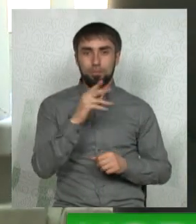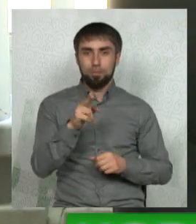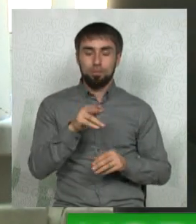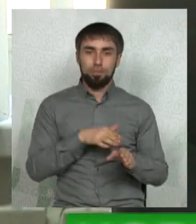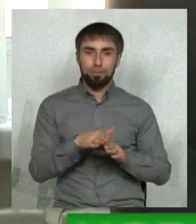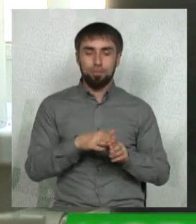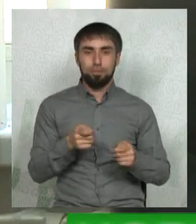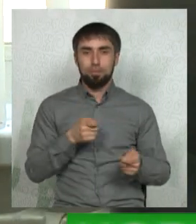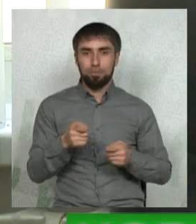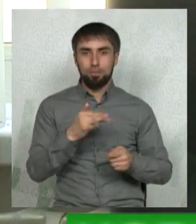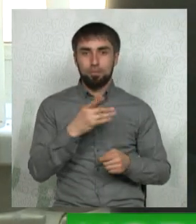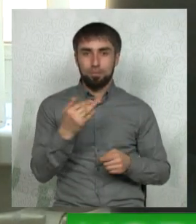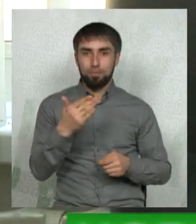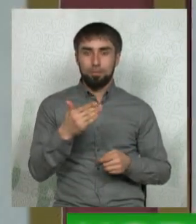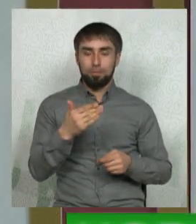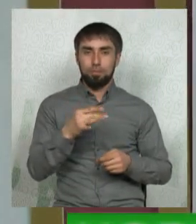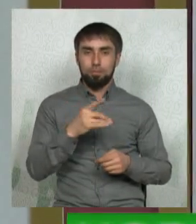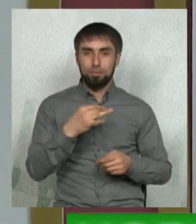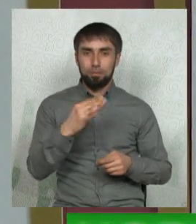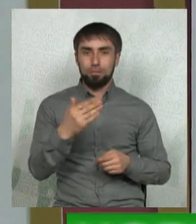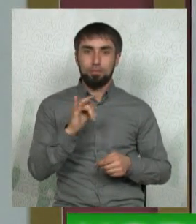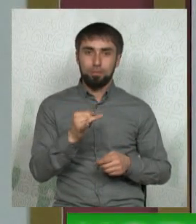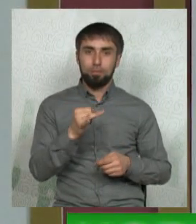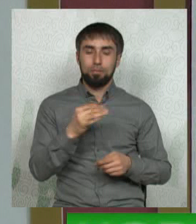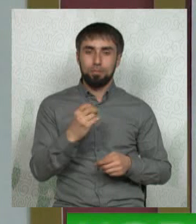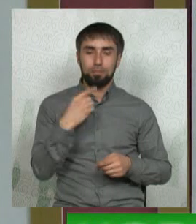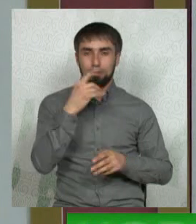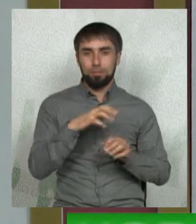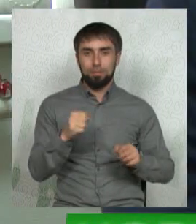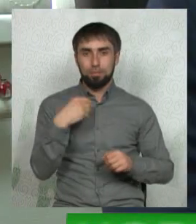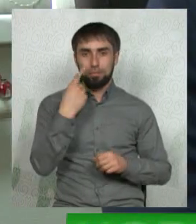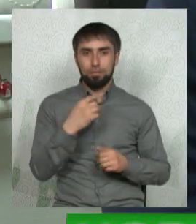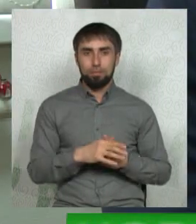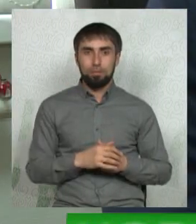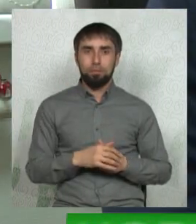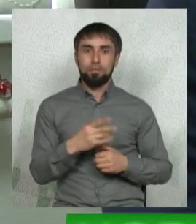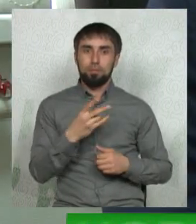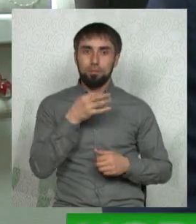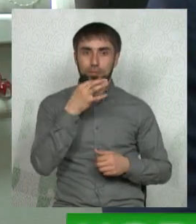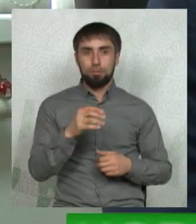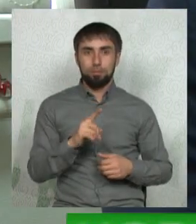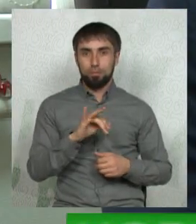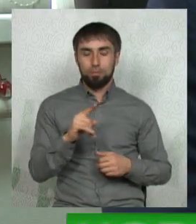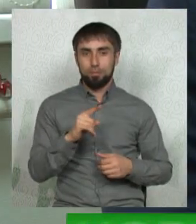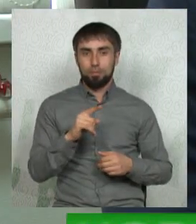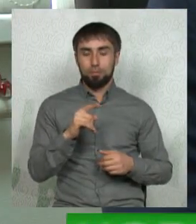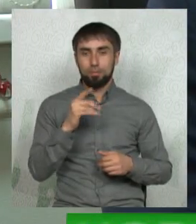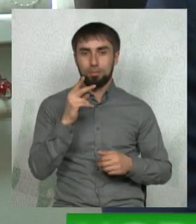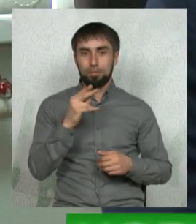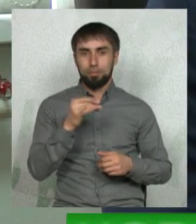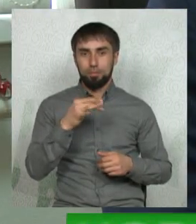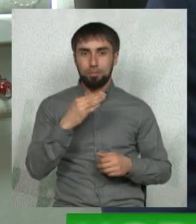выполняющими управленческие функции в коммерческих организациях и недолжностными лицами. Надо отметить, что из числа этих уголовных